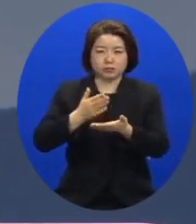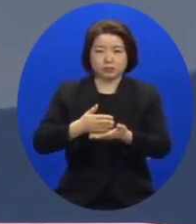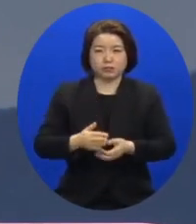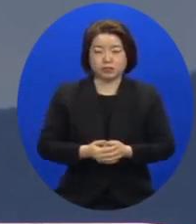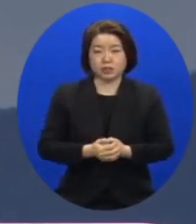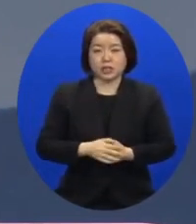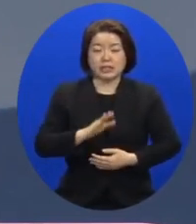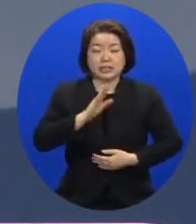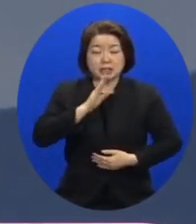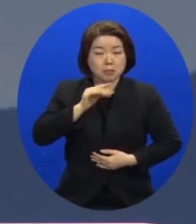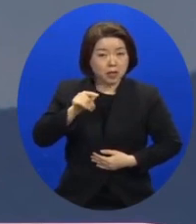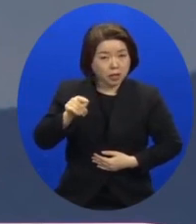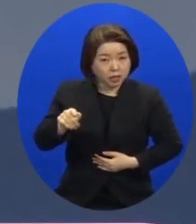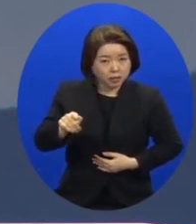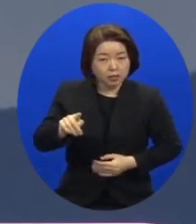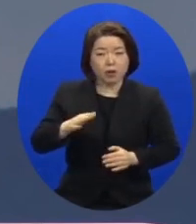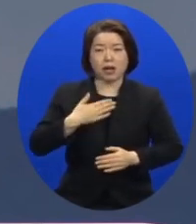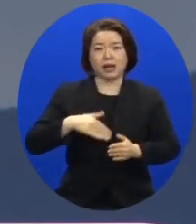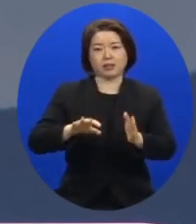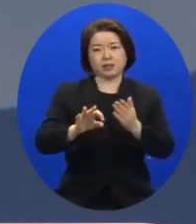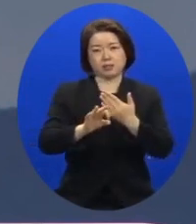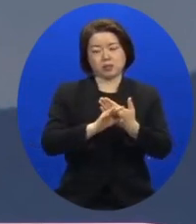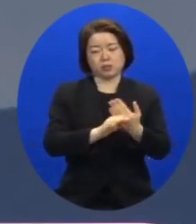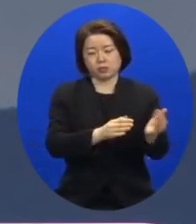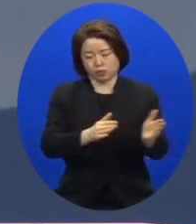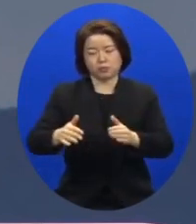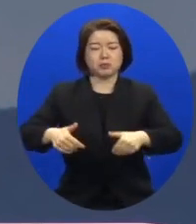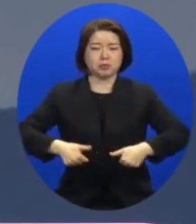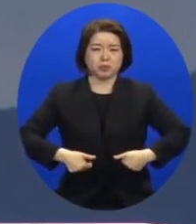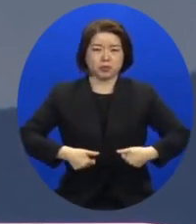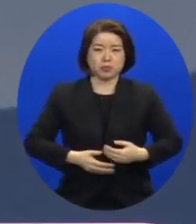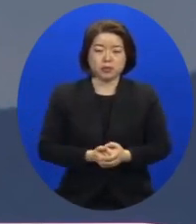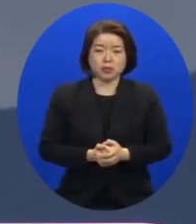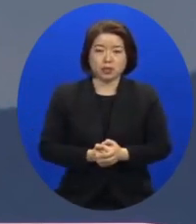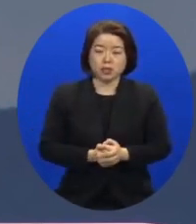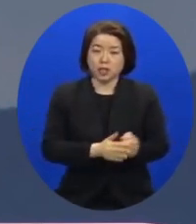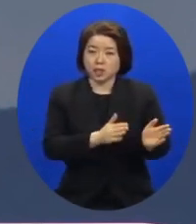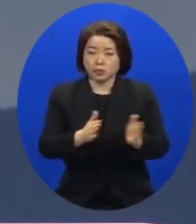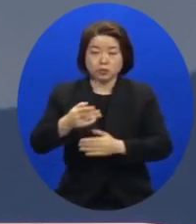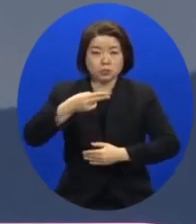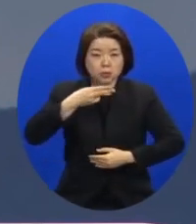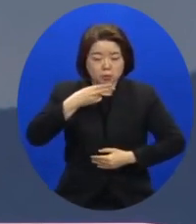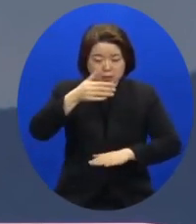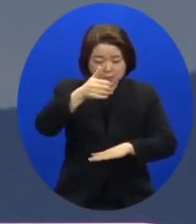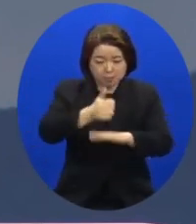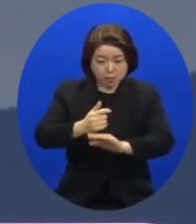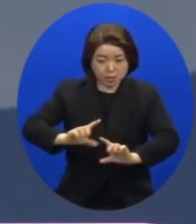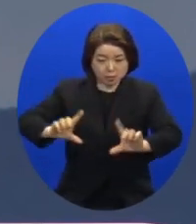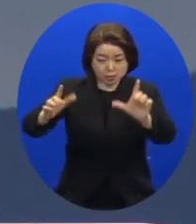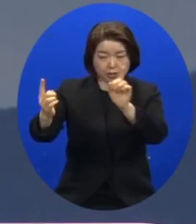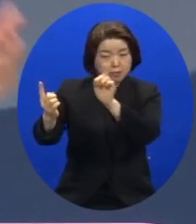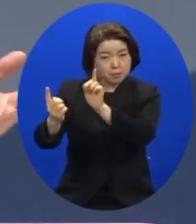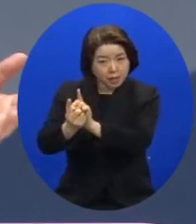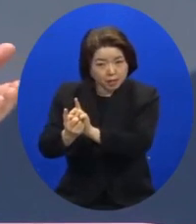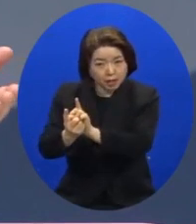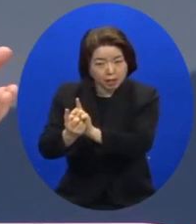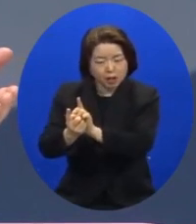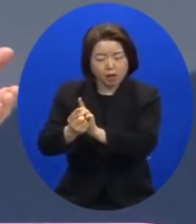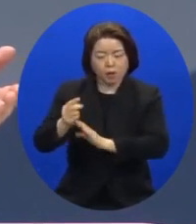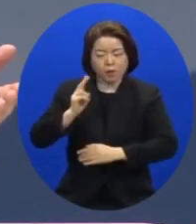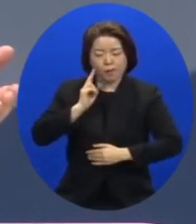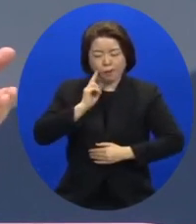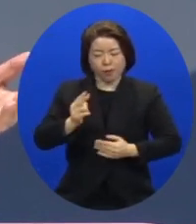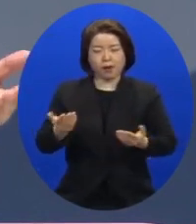정말 그것을 안다면 준비해야 합니다 준비 없이 마지막 날을 맞이 한다는 것은 정말 끔찍